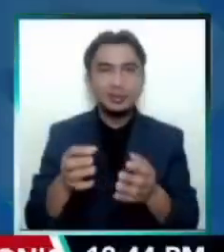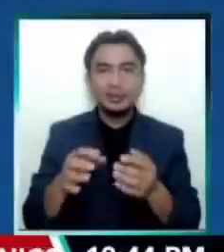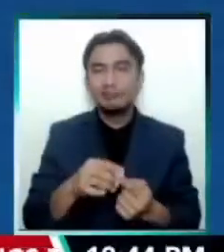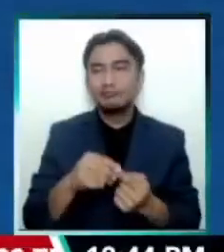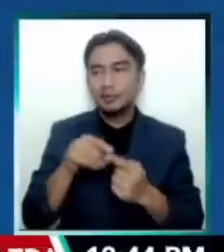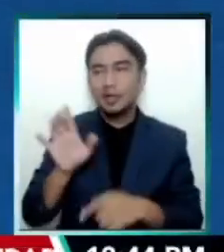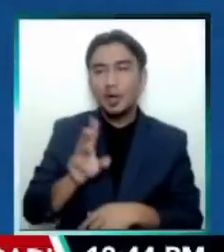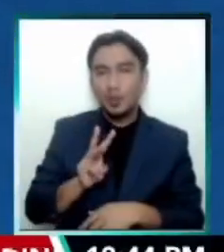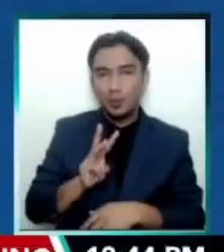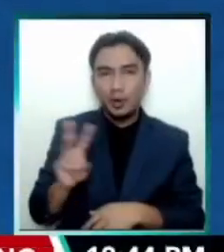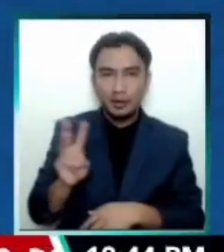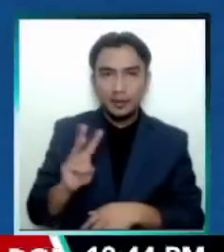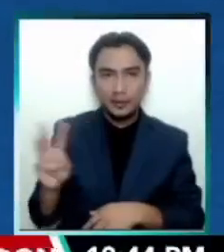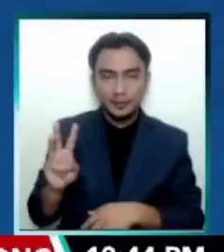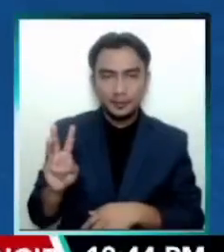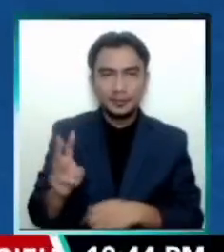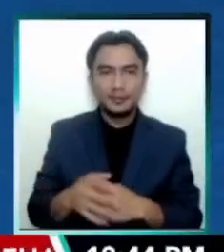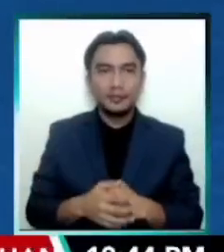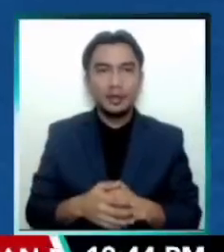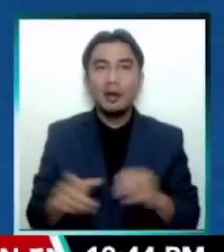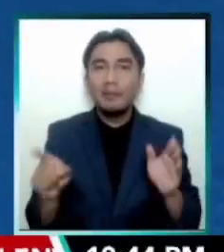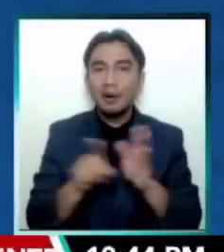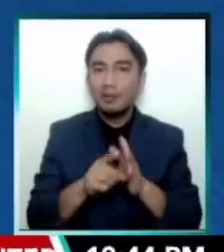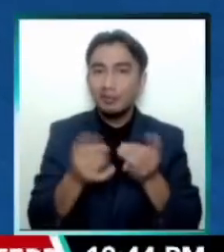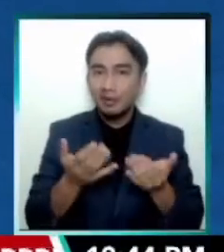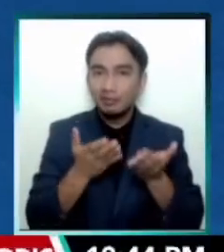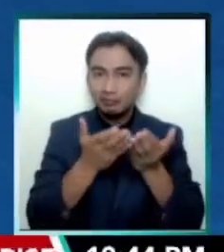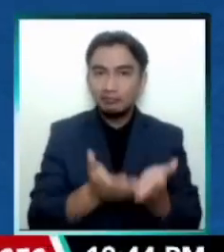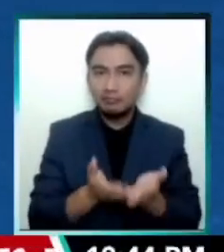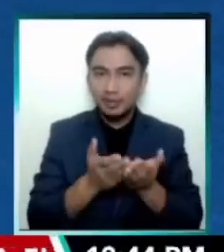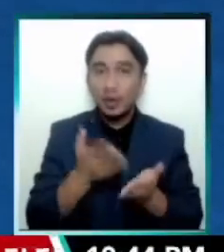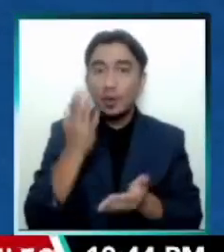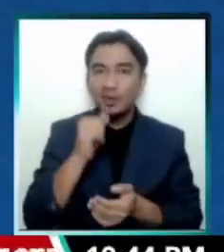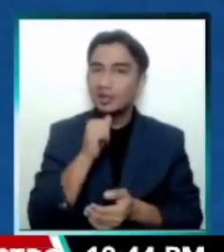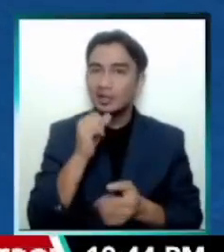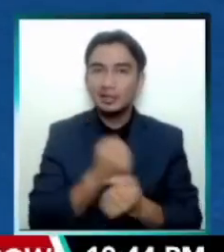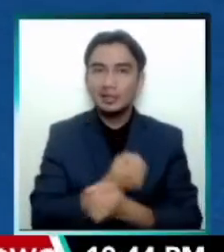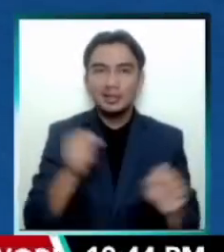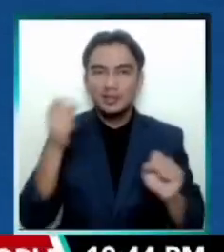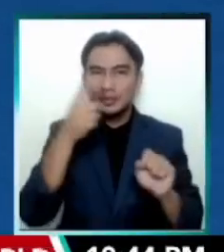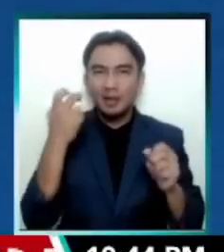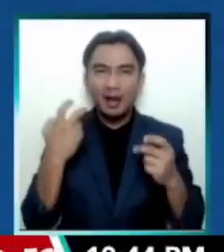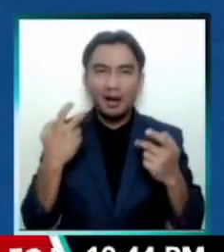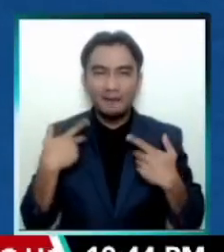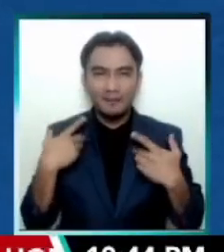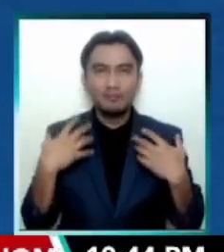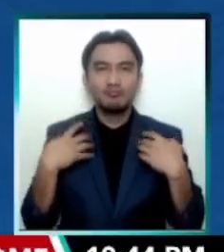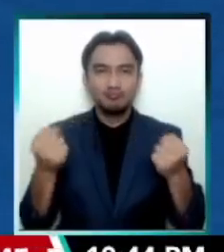pa rin ligtas maglayag sa mga baybayin ng northern Luzon dahil sa malalaking alon.